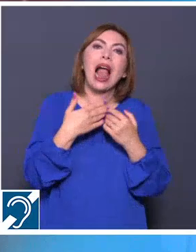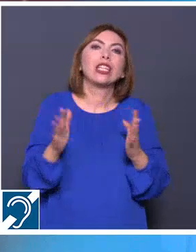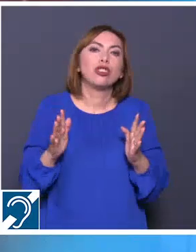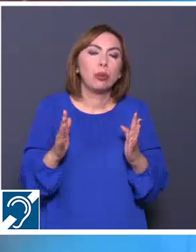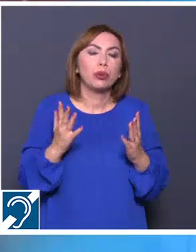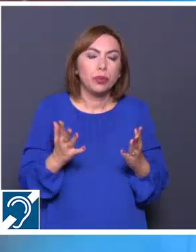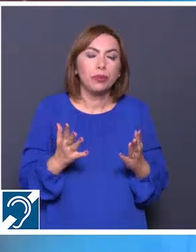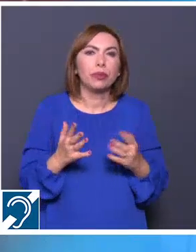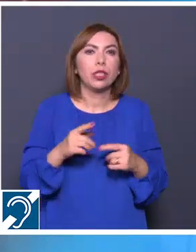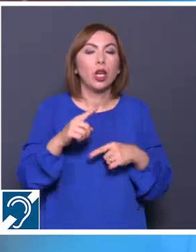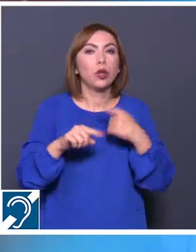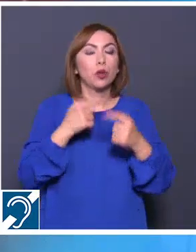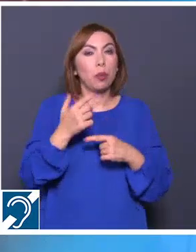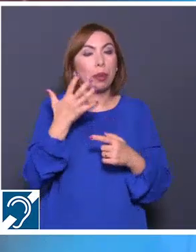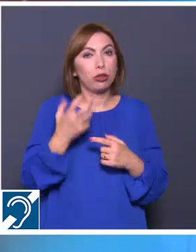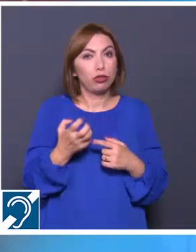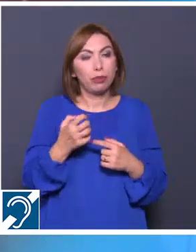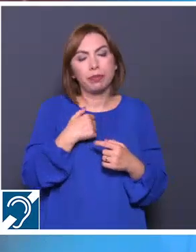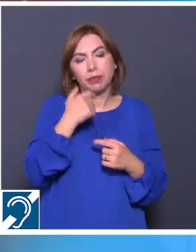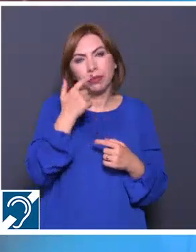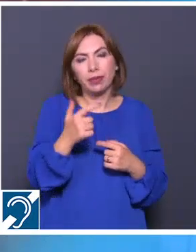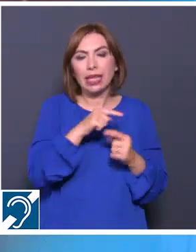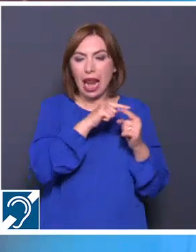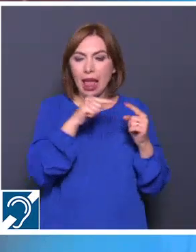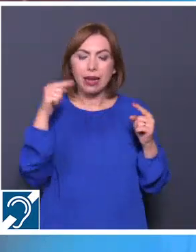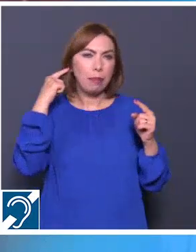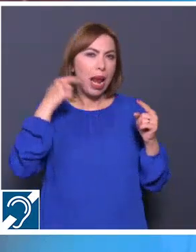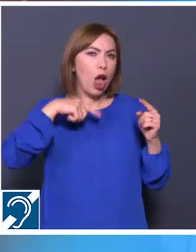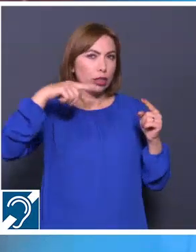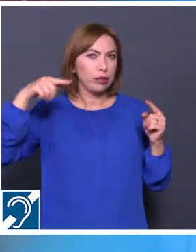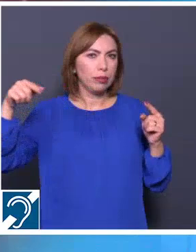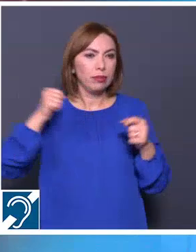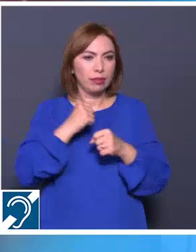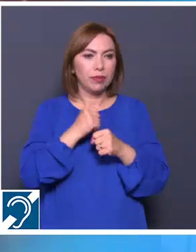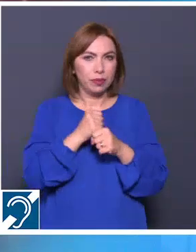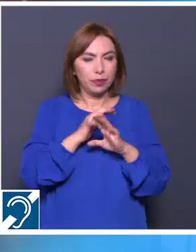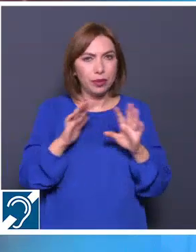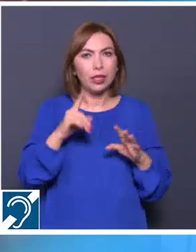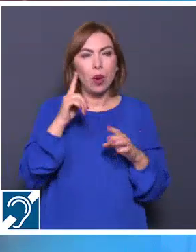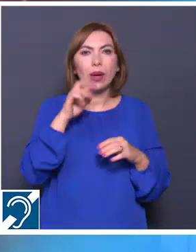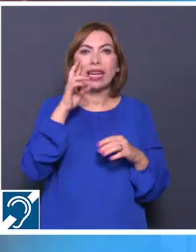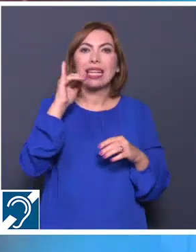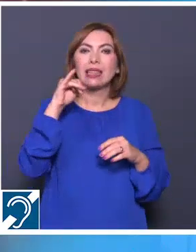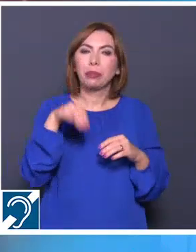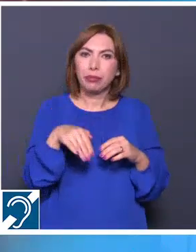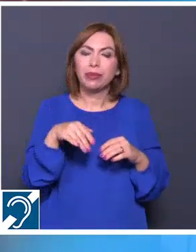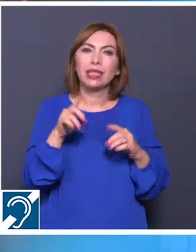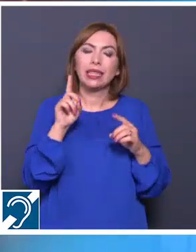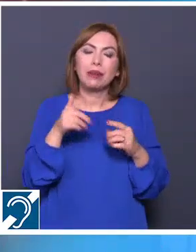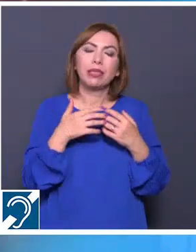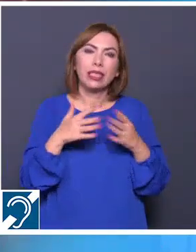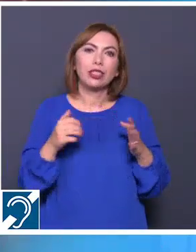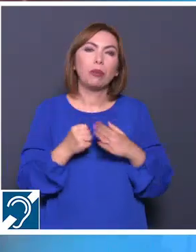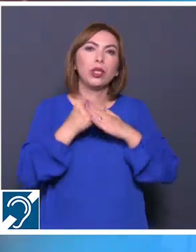început. După ce, să zicem, linia melodică este creată, un rind trebuie să înceapă să o